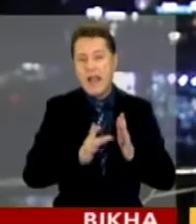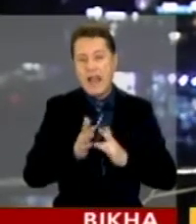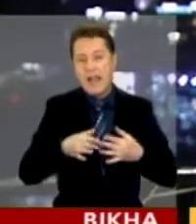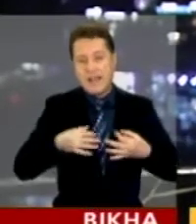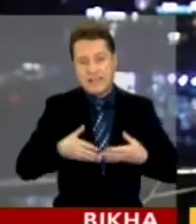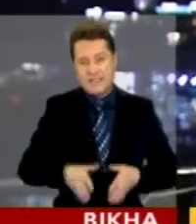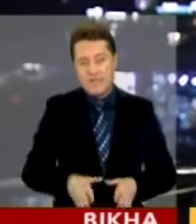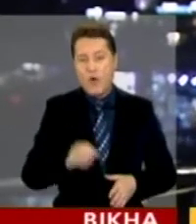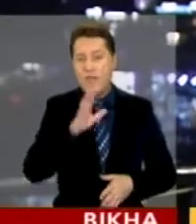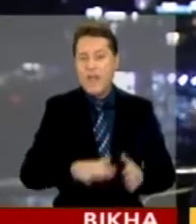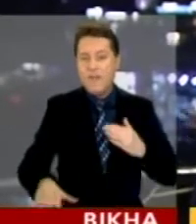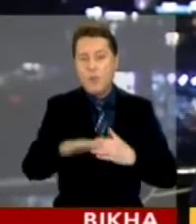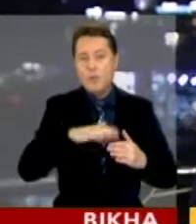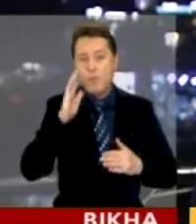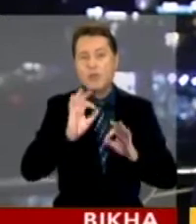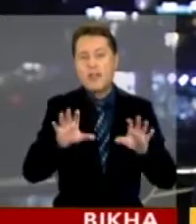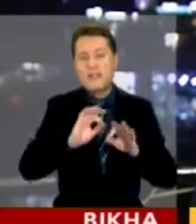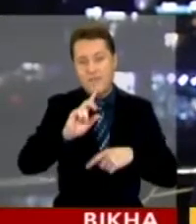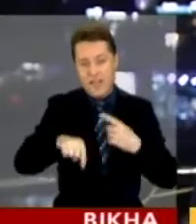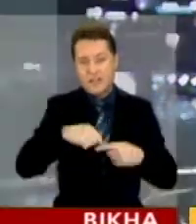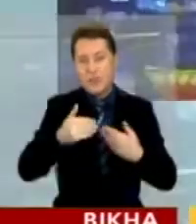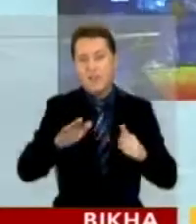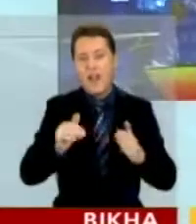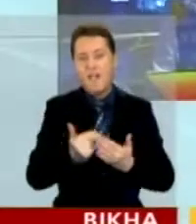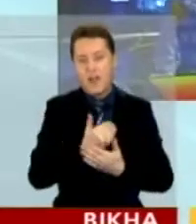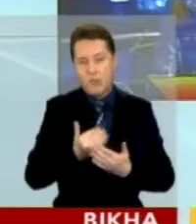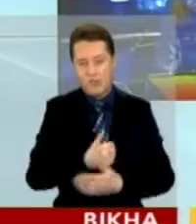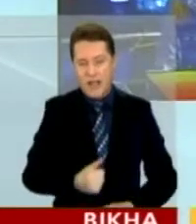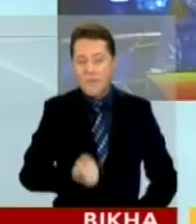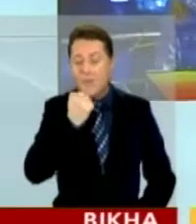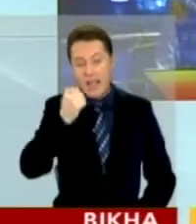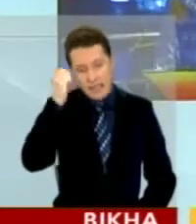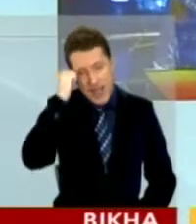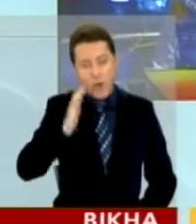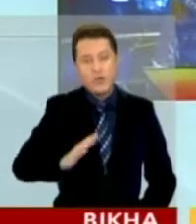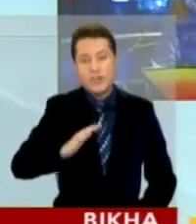Євромайдані, буду розказувати в наступних випусках. Так, Жені, дякую. Ми чекаємо від тебе новин.